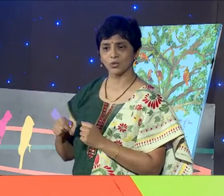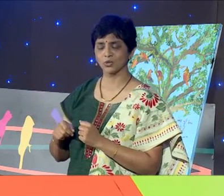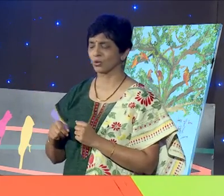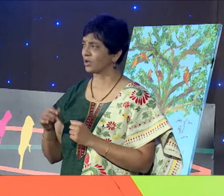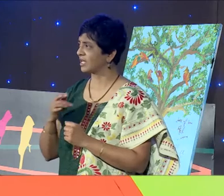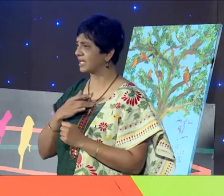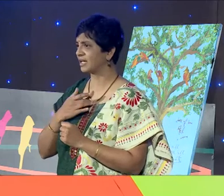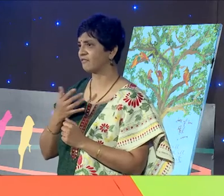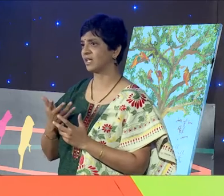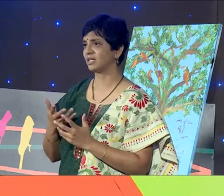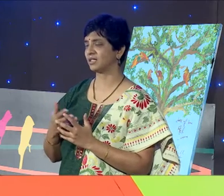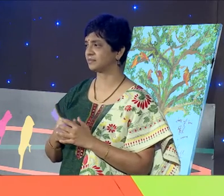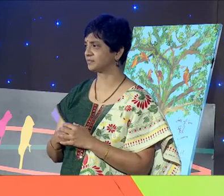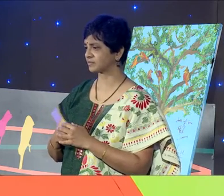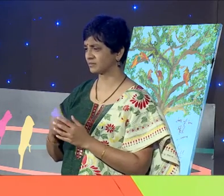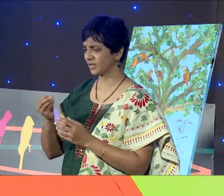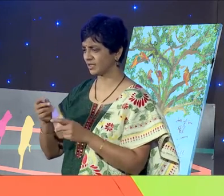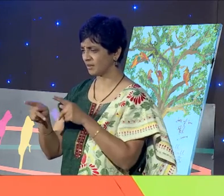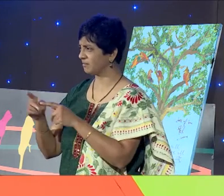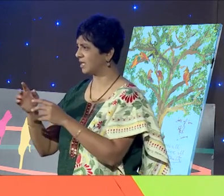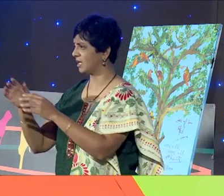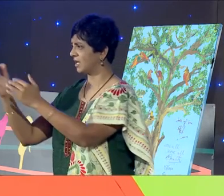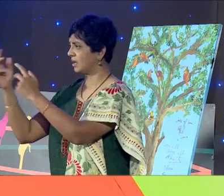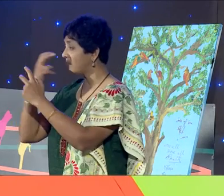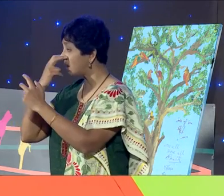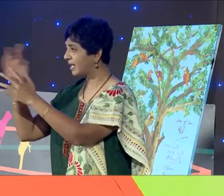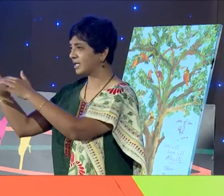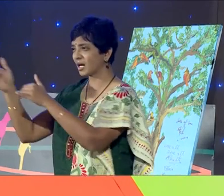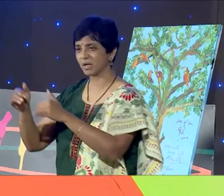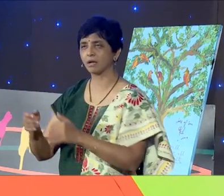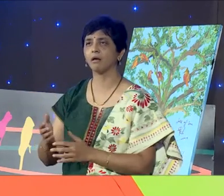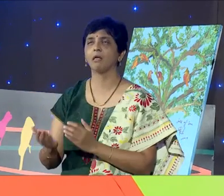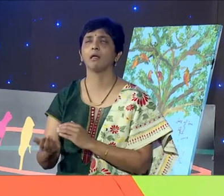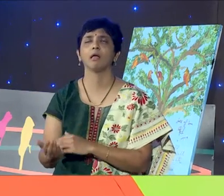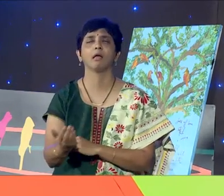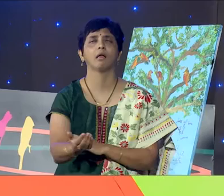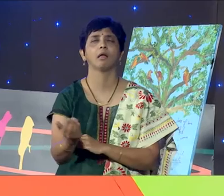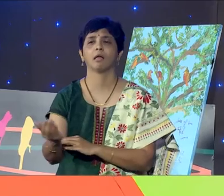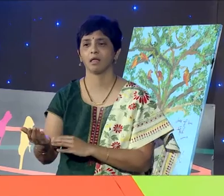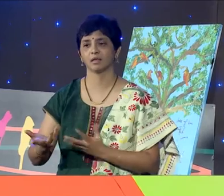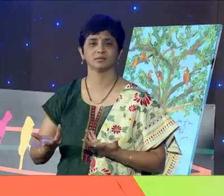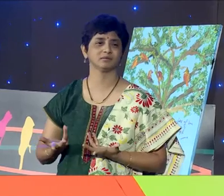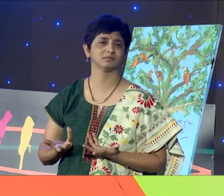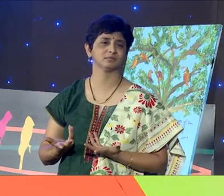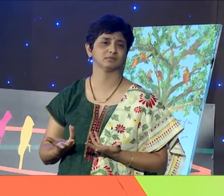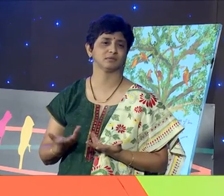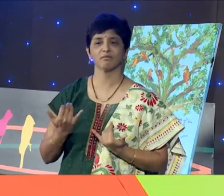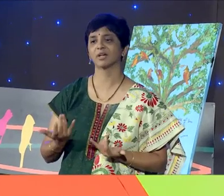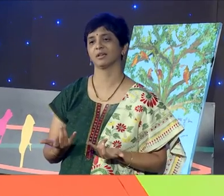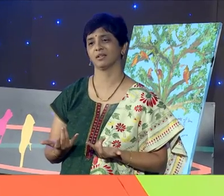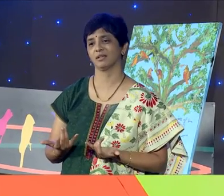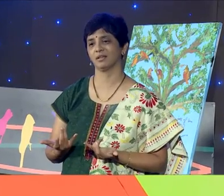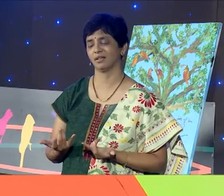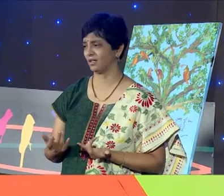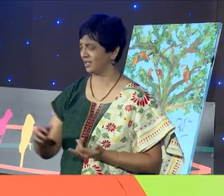जब मेरे स्टॉल के सामने से 3-4 ब्लाइंड बच्चे भिक्षा मांगते हुए निकले, मैंने उनको रोका, साइड पे लिया, बाजू